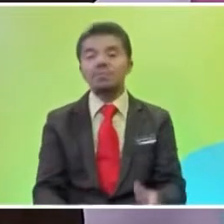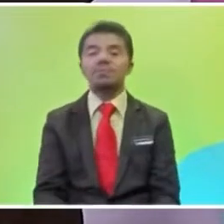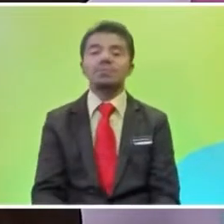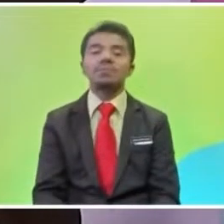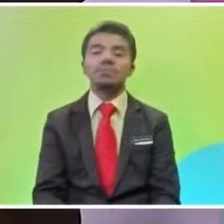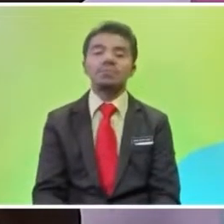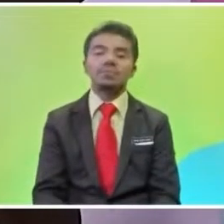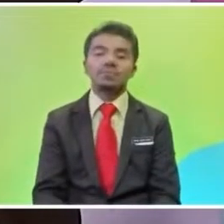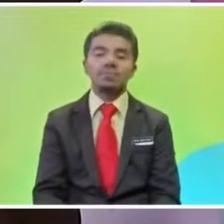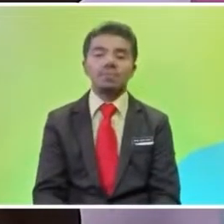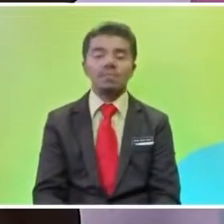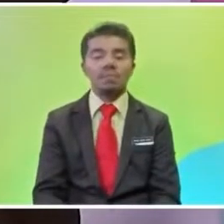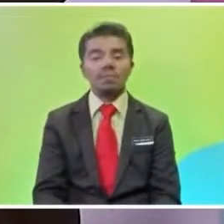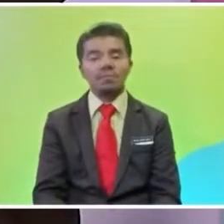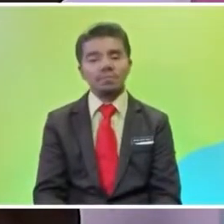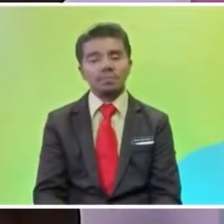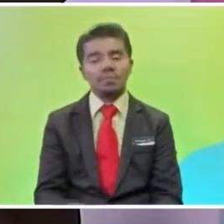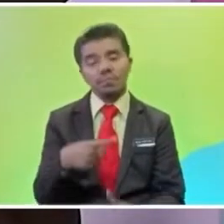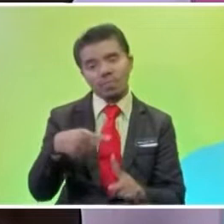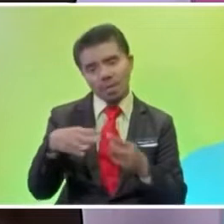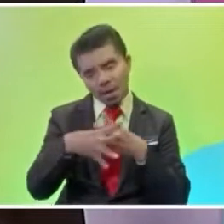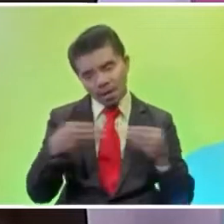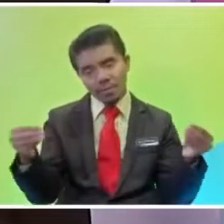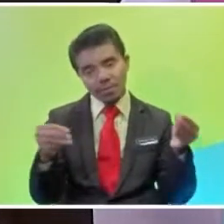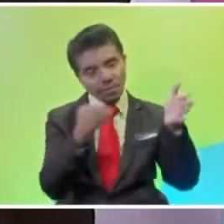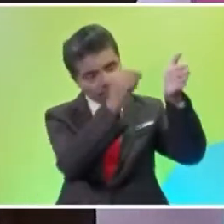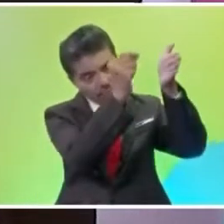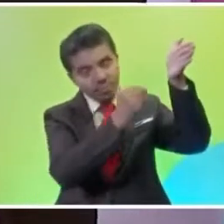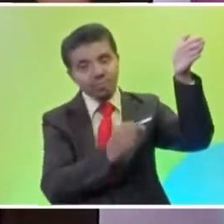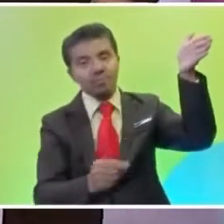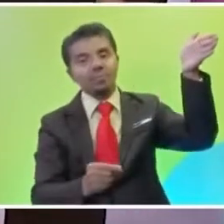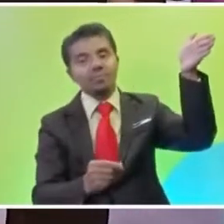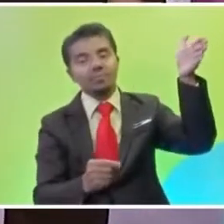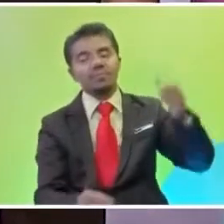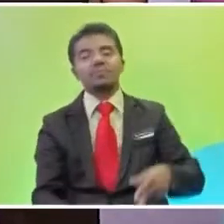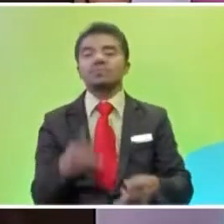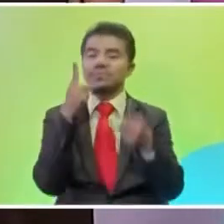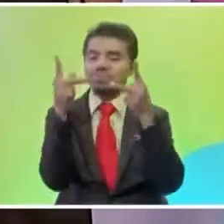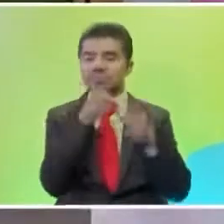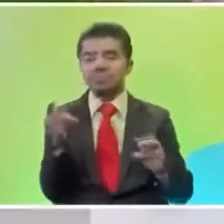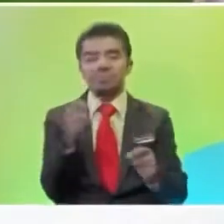selepas dan membentangkan di nama aplikasikan berkata tidak Oke yuk sama-sama Ivan